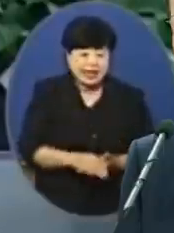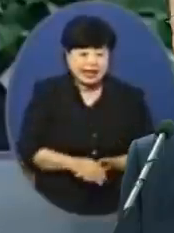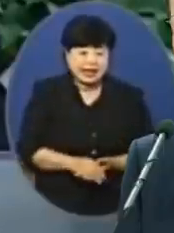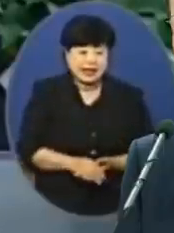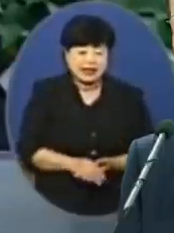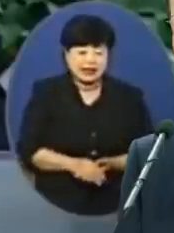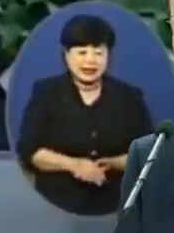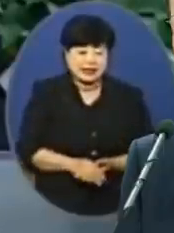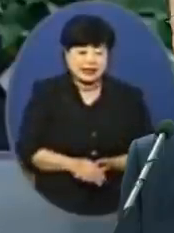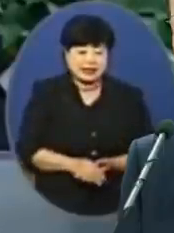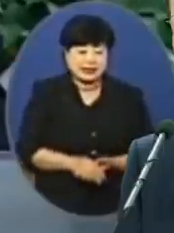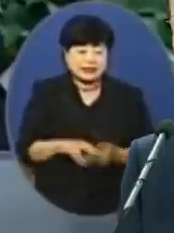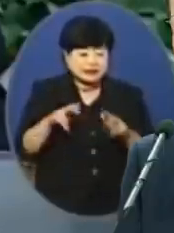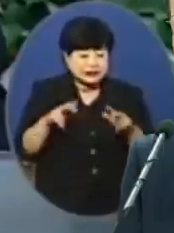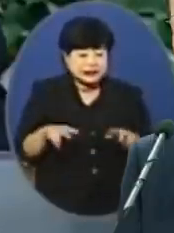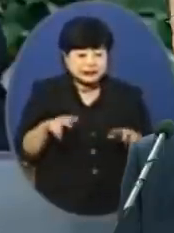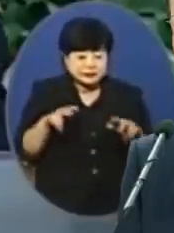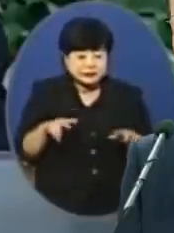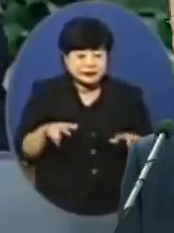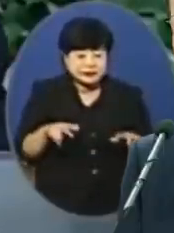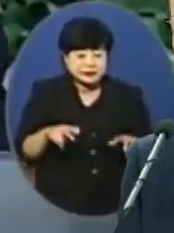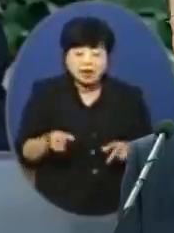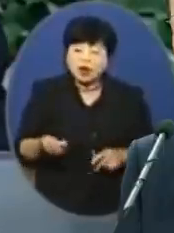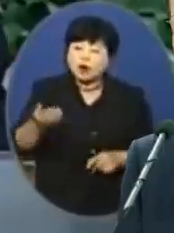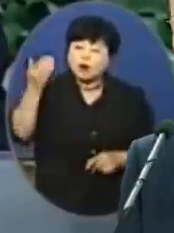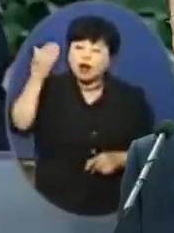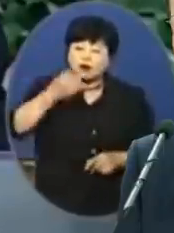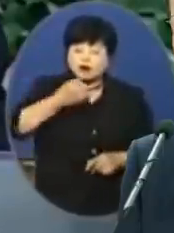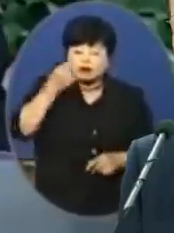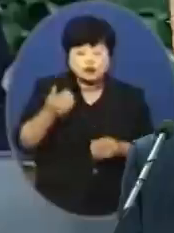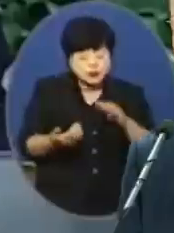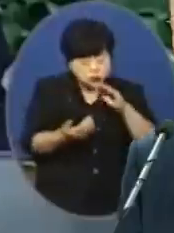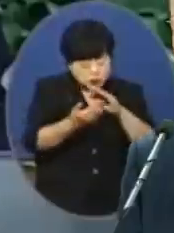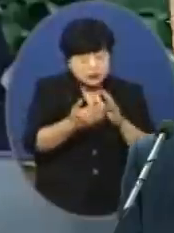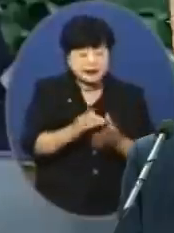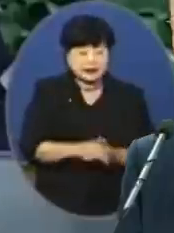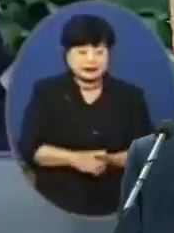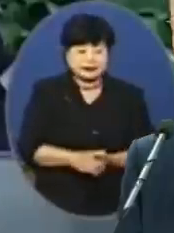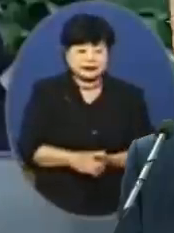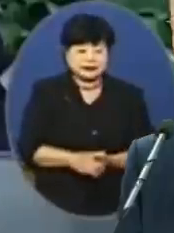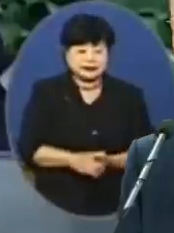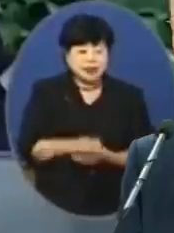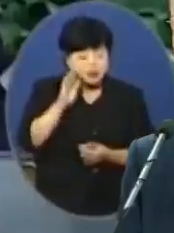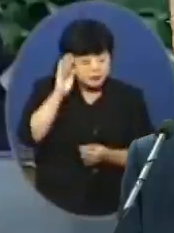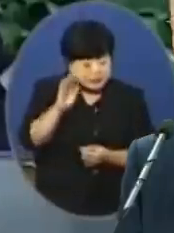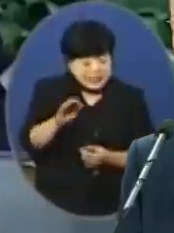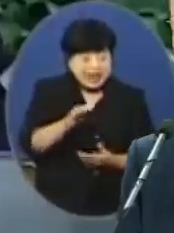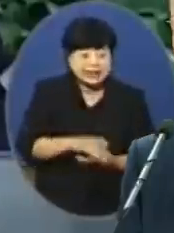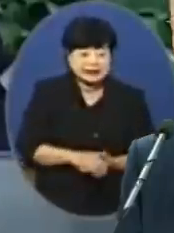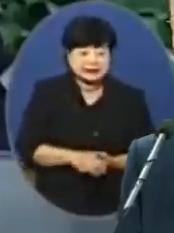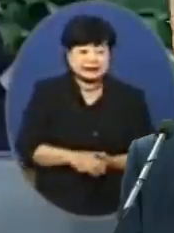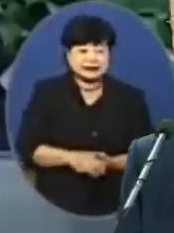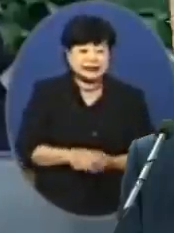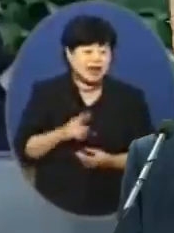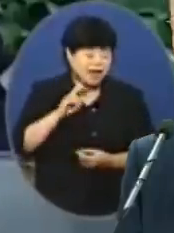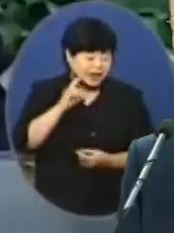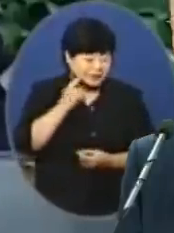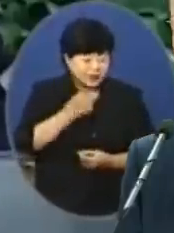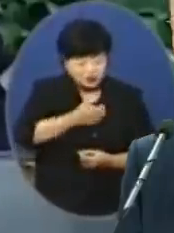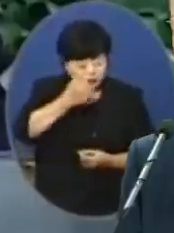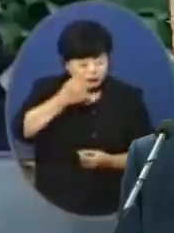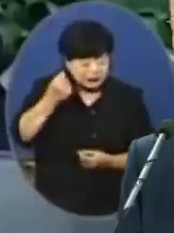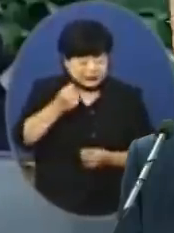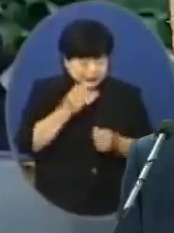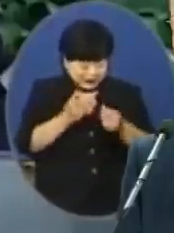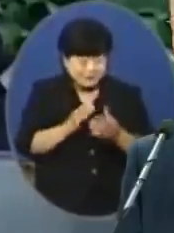것이지 현재는 과거에 꿈꾸는 것이 이루어지는 것입니다. 미래를 아름답게